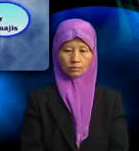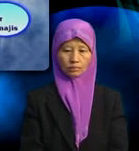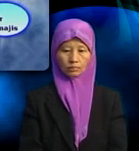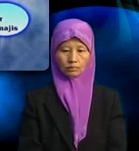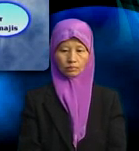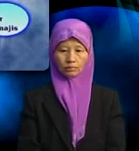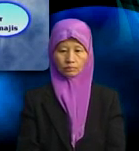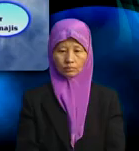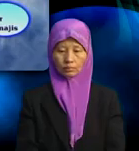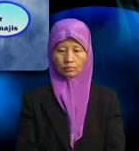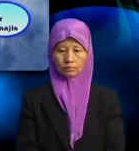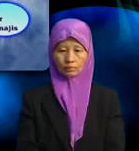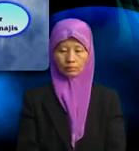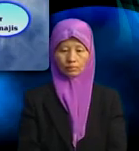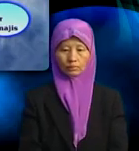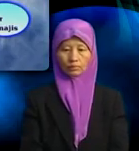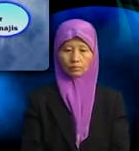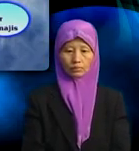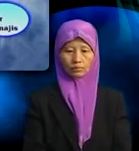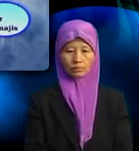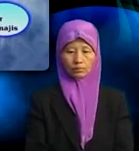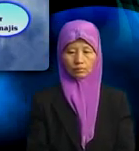air muqayyad.